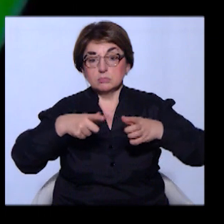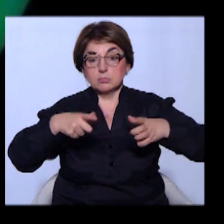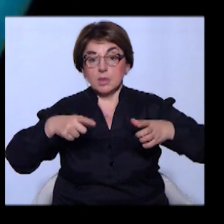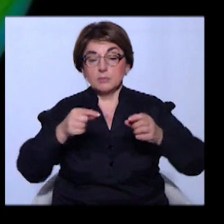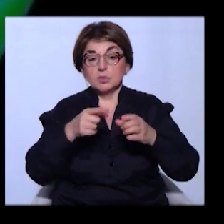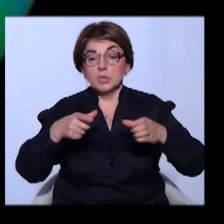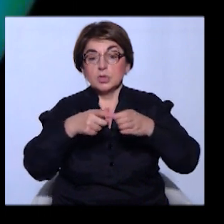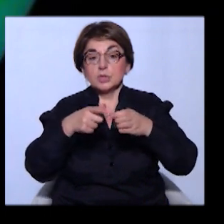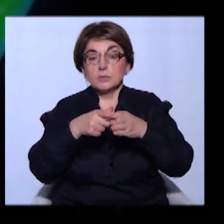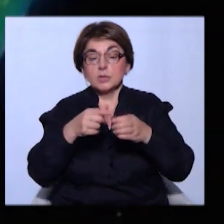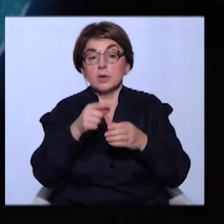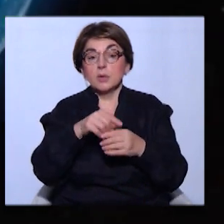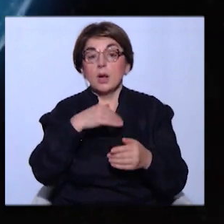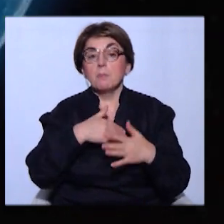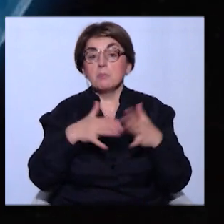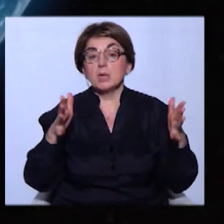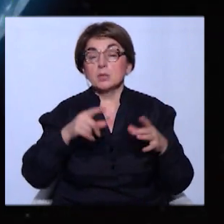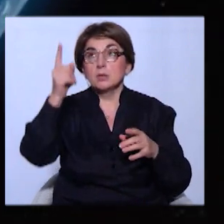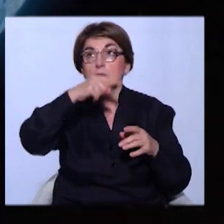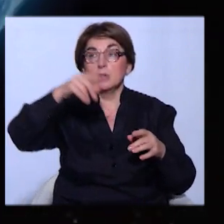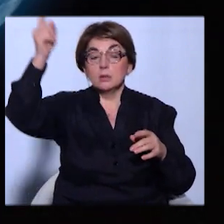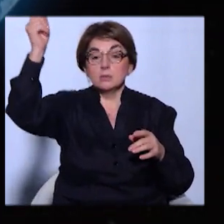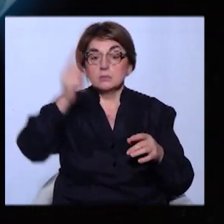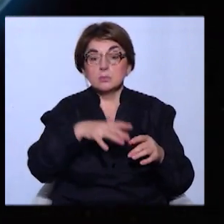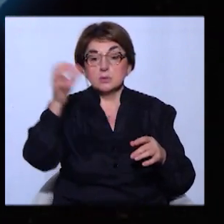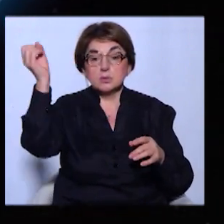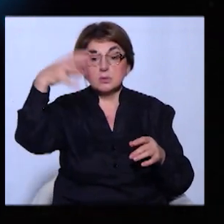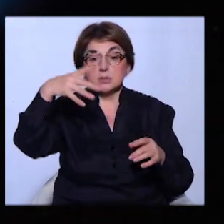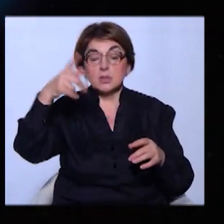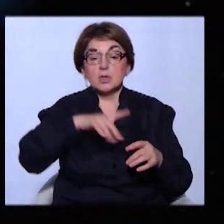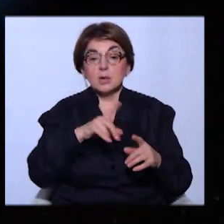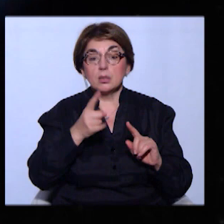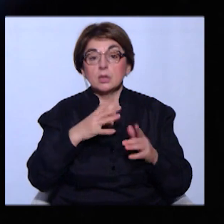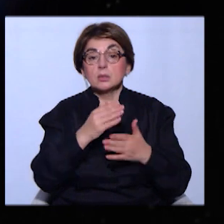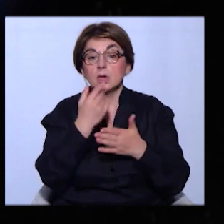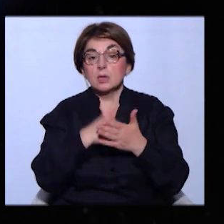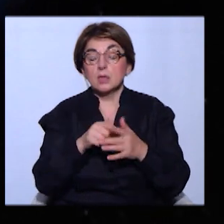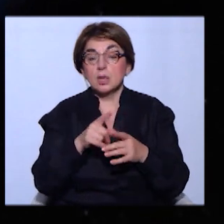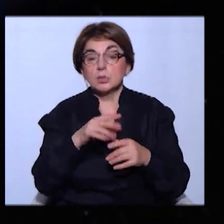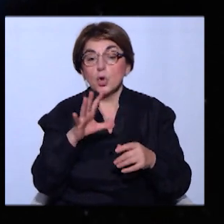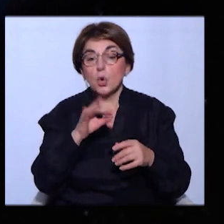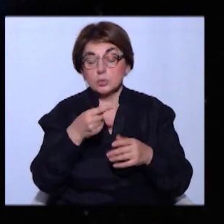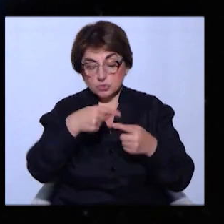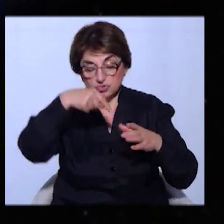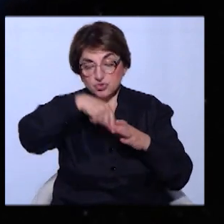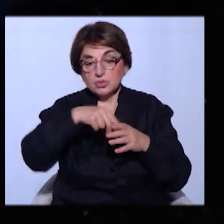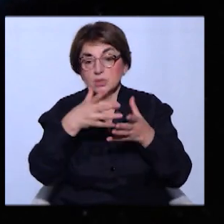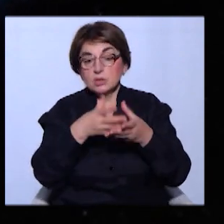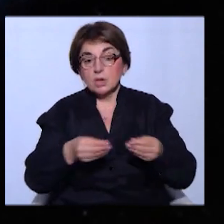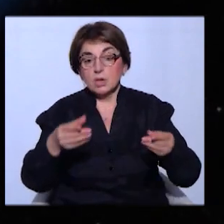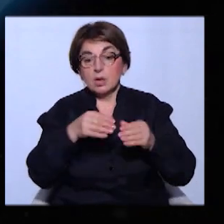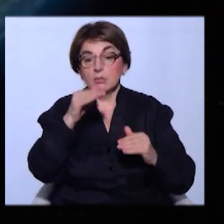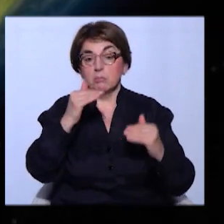ჰაერის დაბინძურება ისეთ ნივთიერებებით, როგორიც არის ფრეონები, რომელიც გამოიყენება სამაცივრე დანადგარებში, კონდიციონერებში